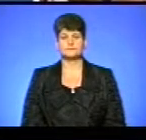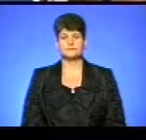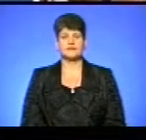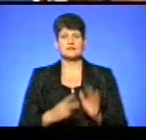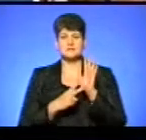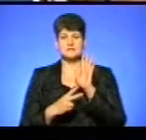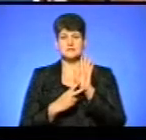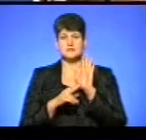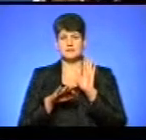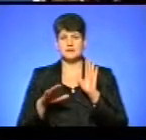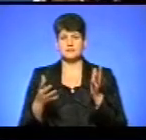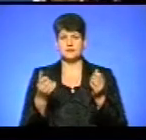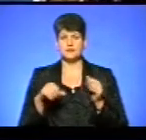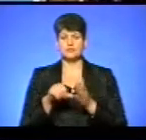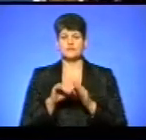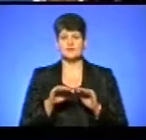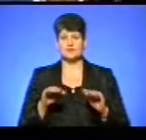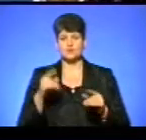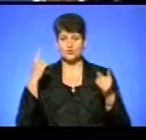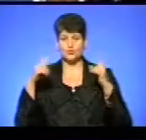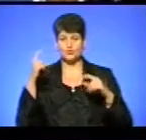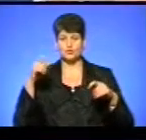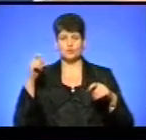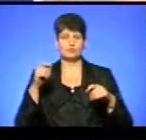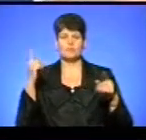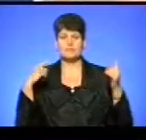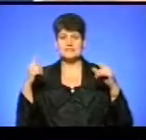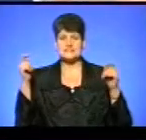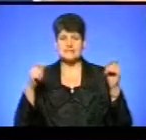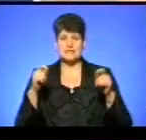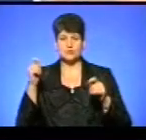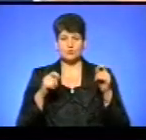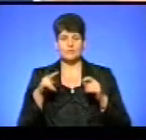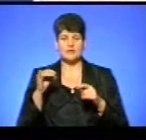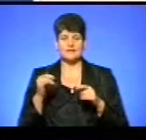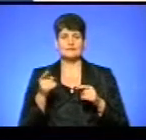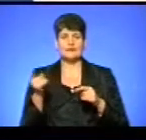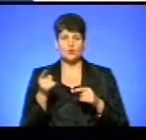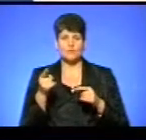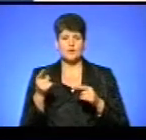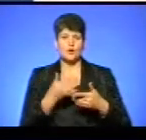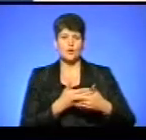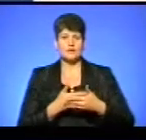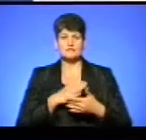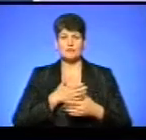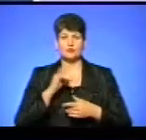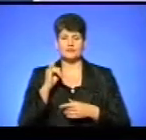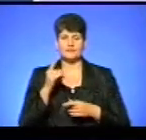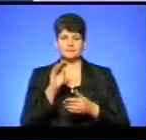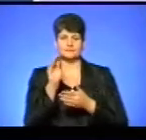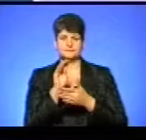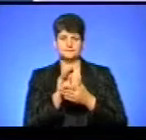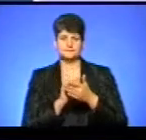77 дітей взяли участь у дитячому художньо-мистецькому пленері «Тернопіль. Колиска мого дитинства». Вони писали картини на театральному майдані,